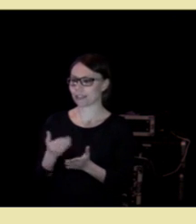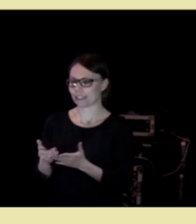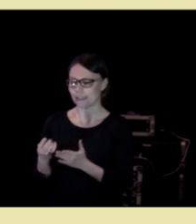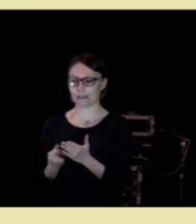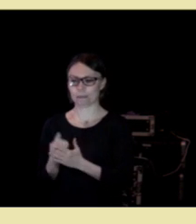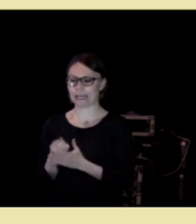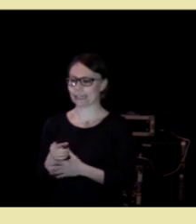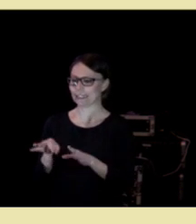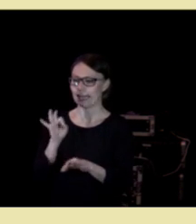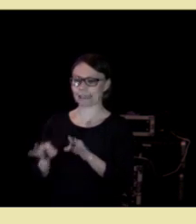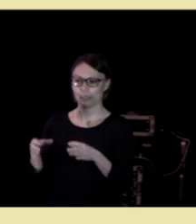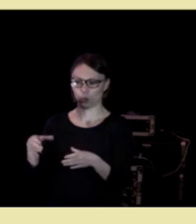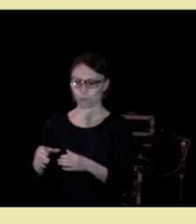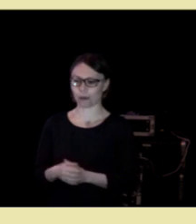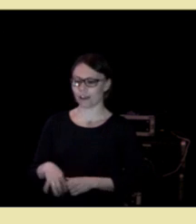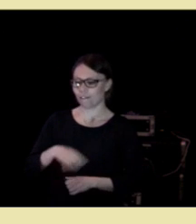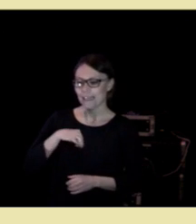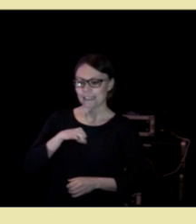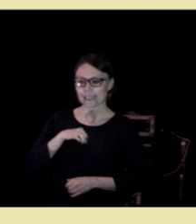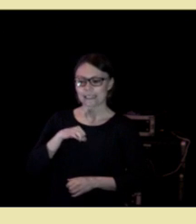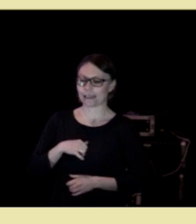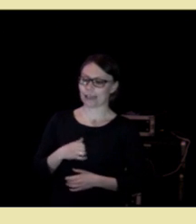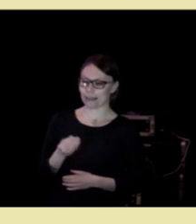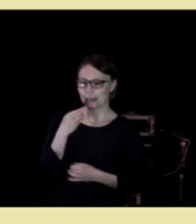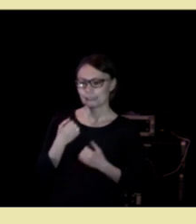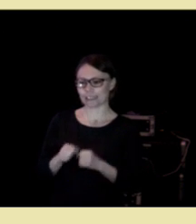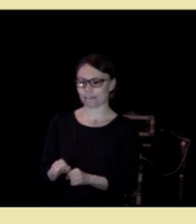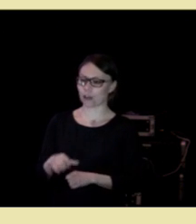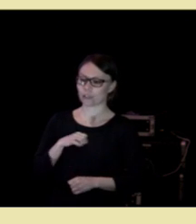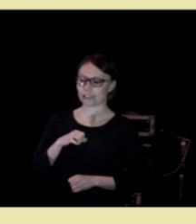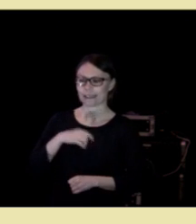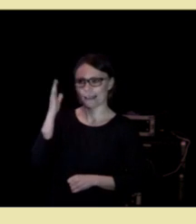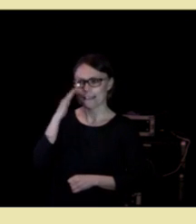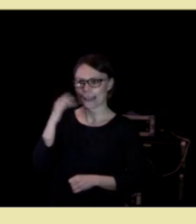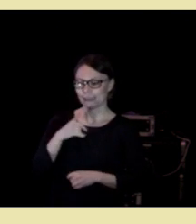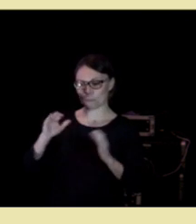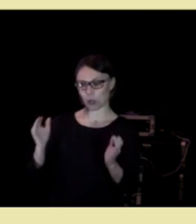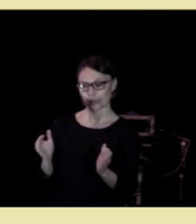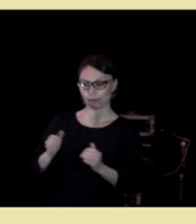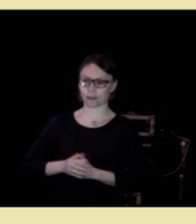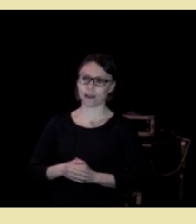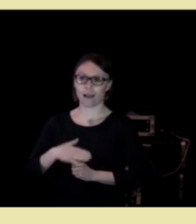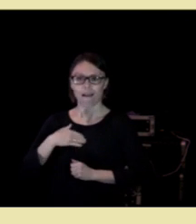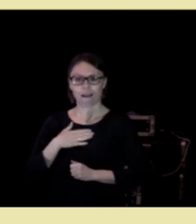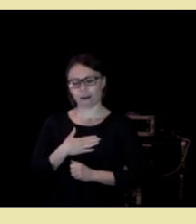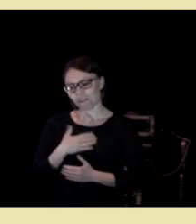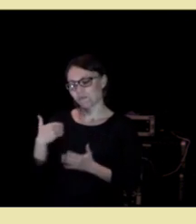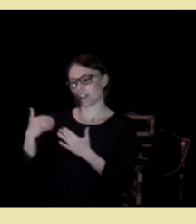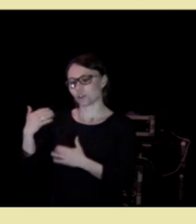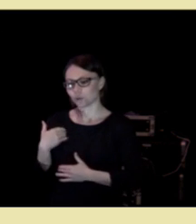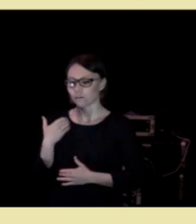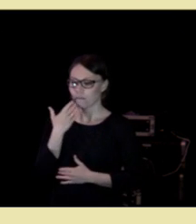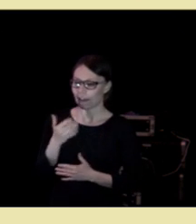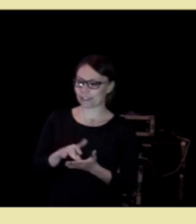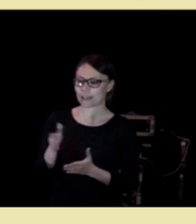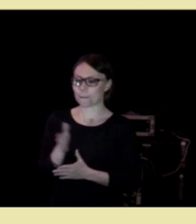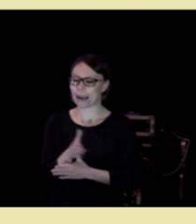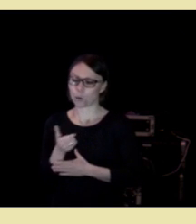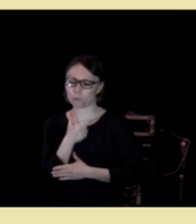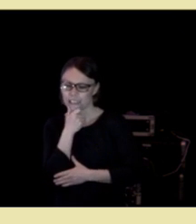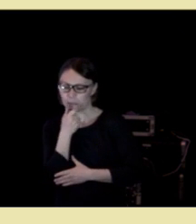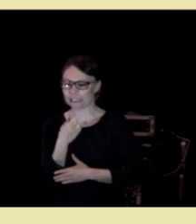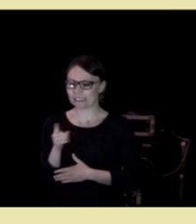gruppe. Vi selvstendig næringsdrivende og selvstendig tenkende i parentes har vel heller tradisjon for å være et sted mellom